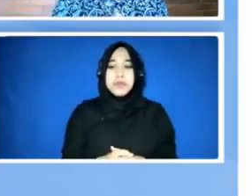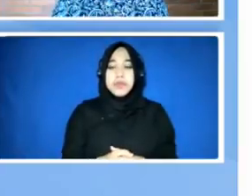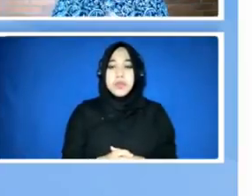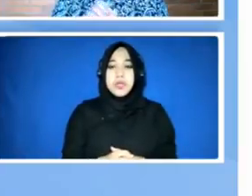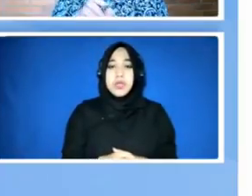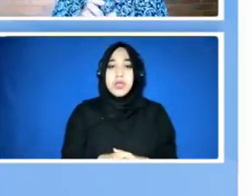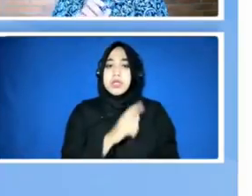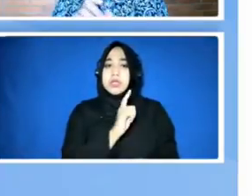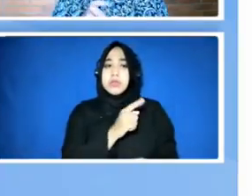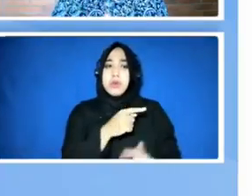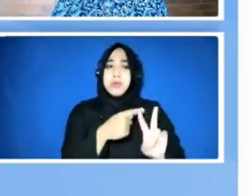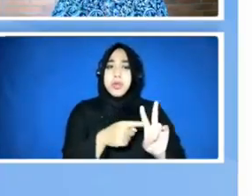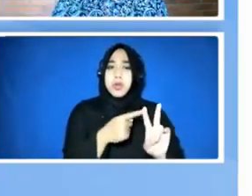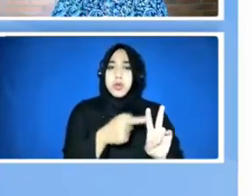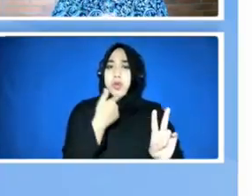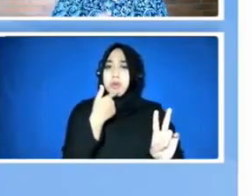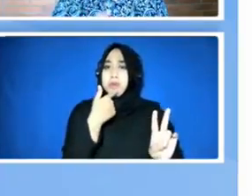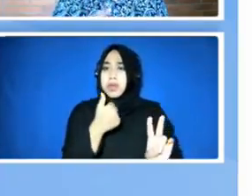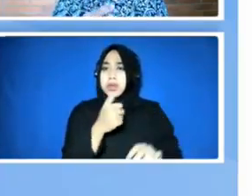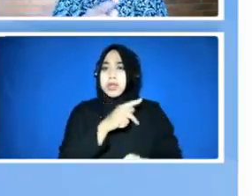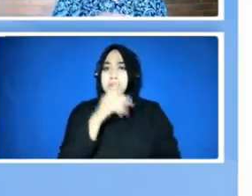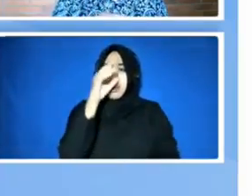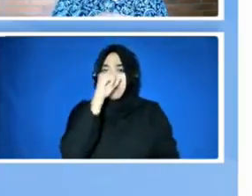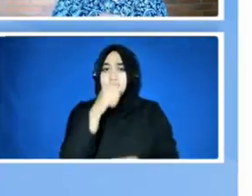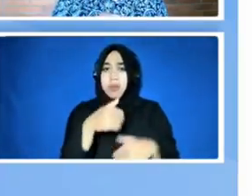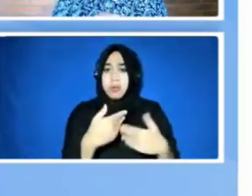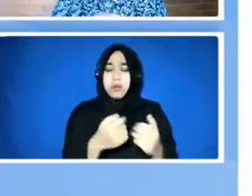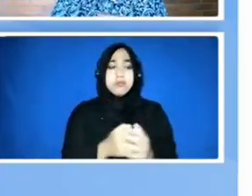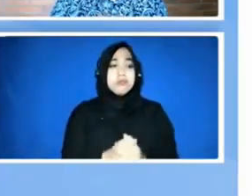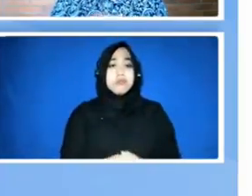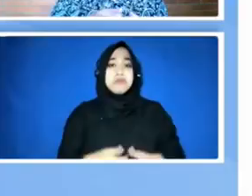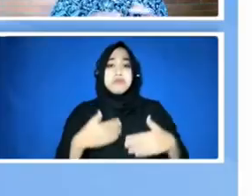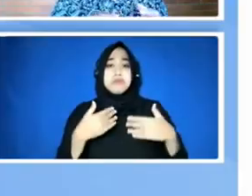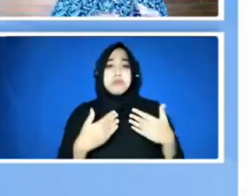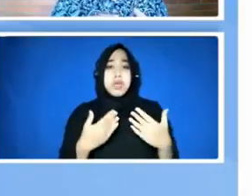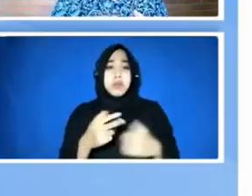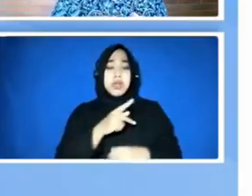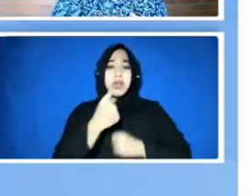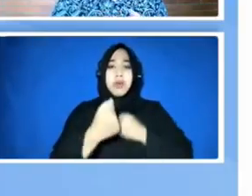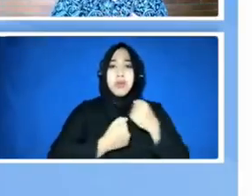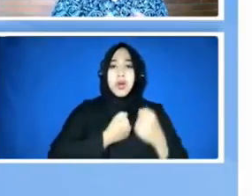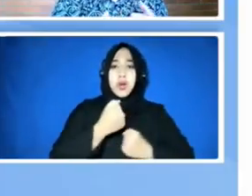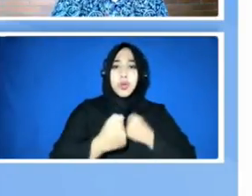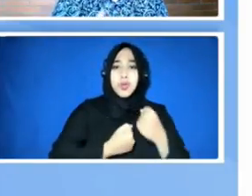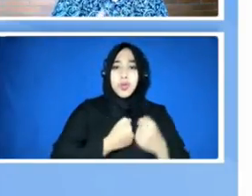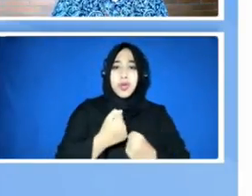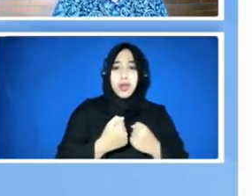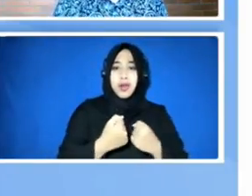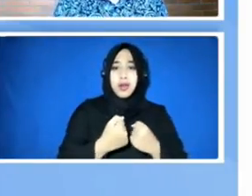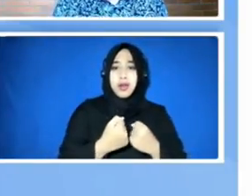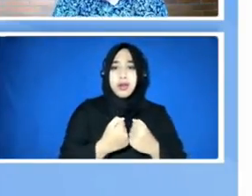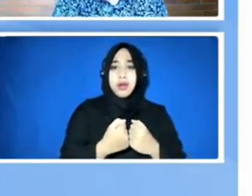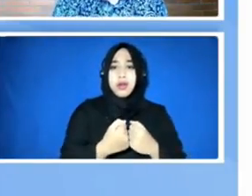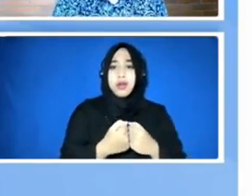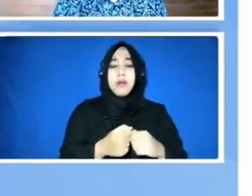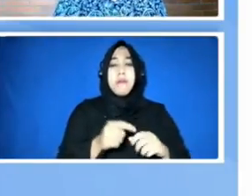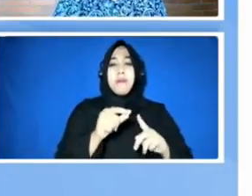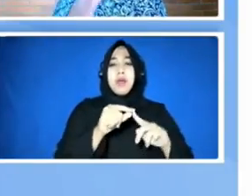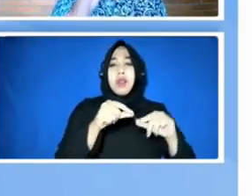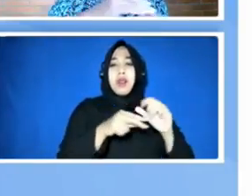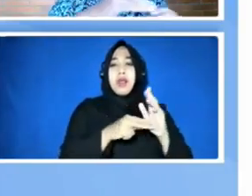faktor kedua yang juga penting kita pahami adalah bagaimana kita melakukan pelandaian